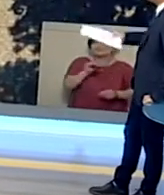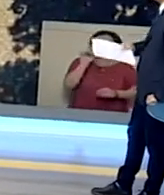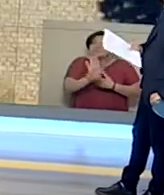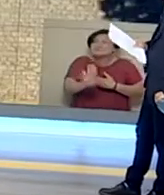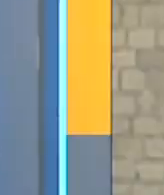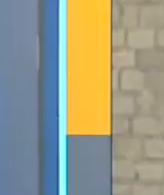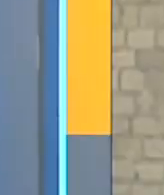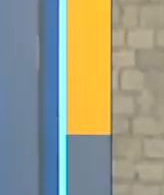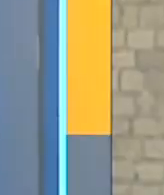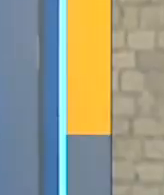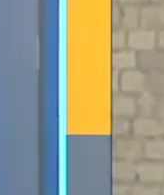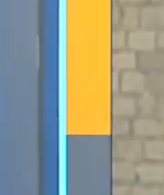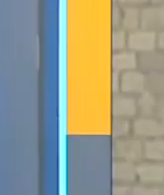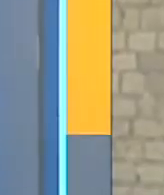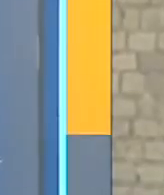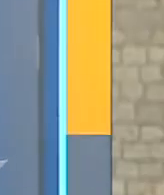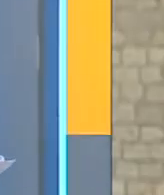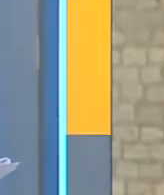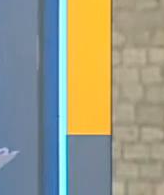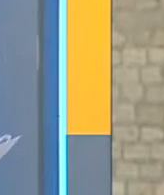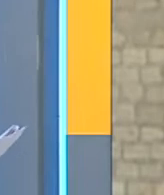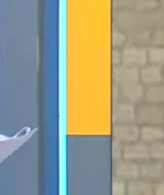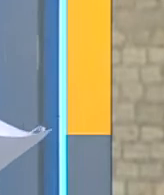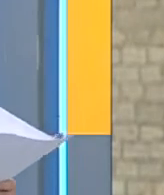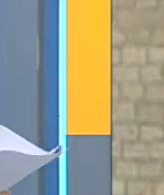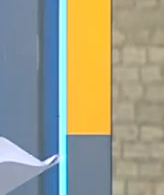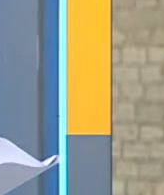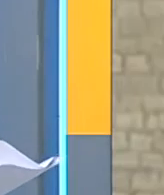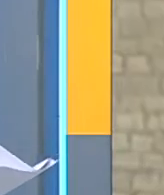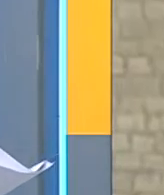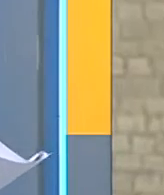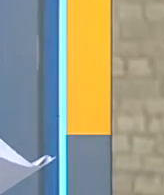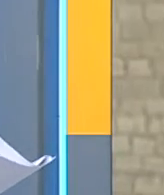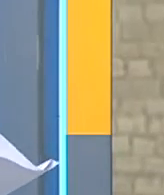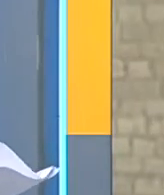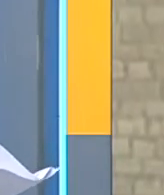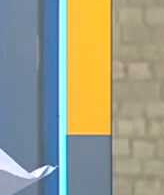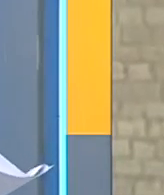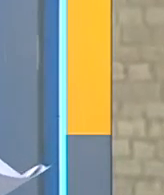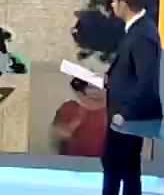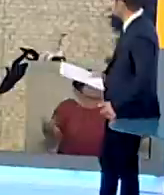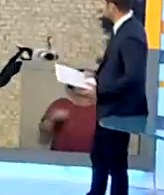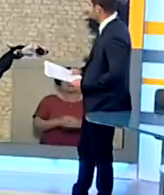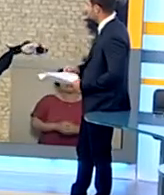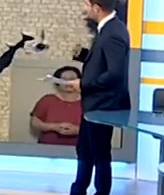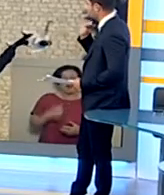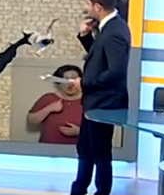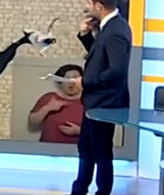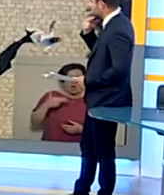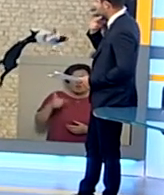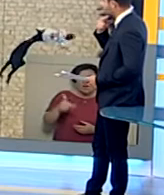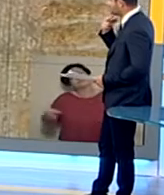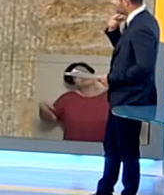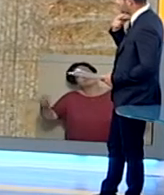Των μαθητών του Εργαστηρίου Ειδικής Επαγγελματικής Εκπαίδευσης Ξάνθης. Βλέπουμε και ένα σχετικό βίντεο το οποίο ανέβασαν στο YouTube και ουσιαστικά